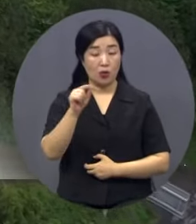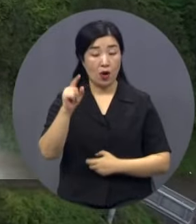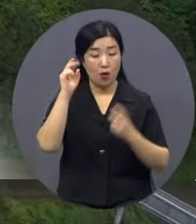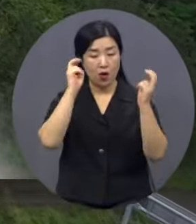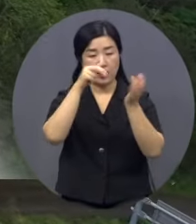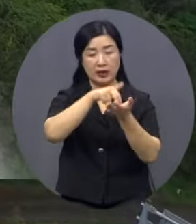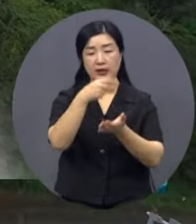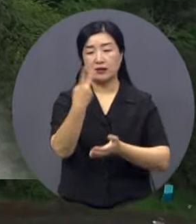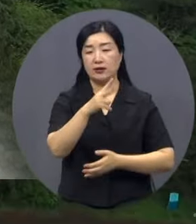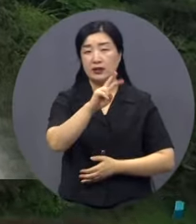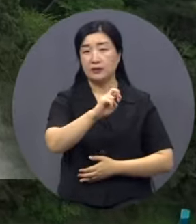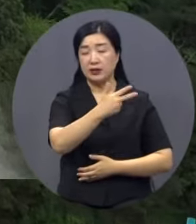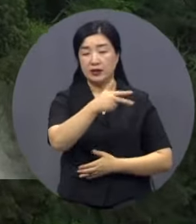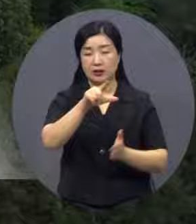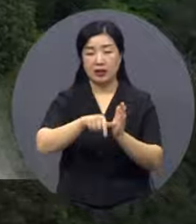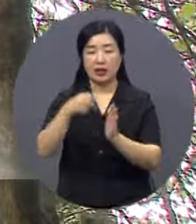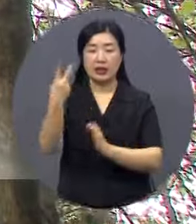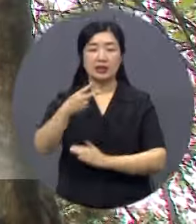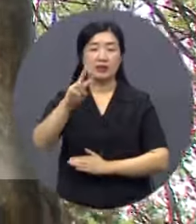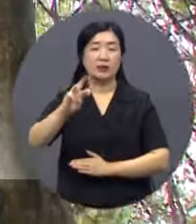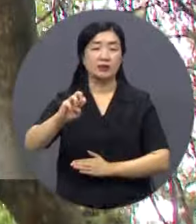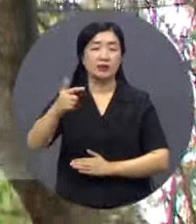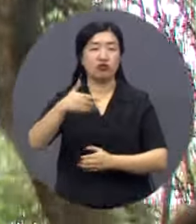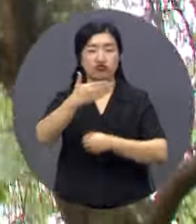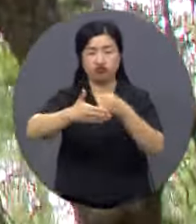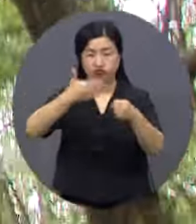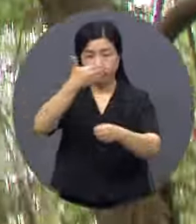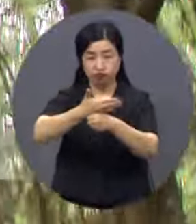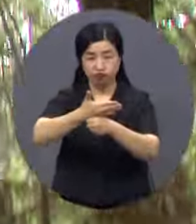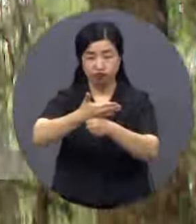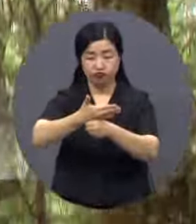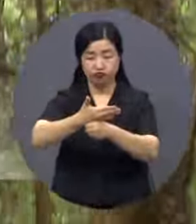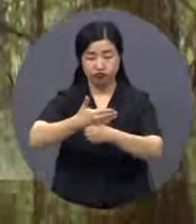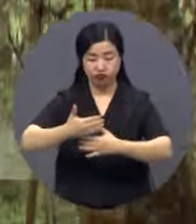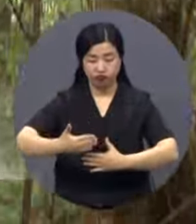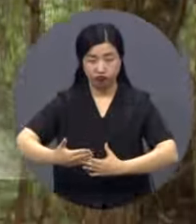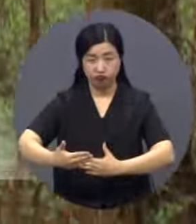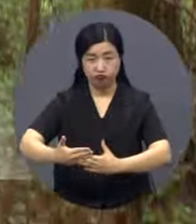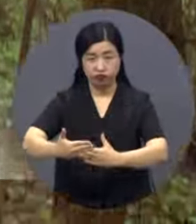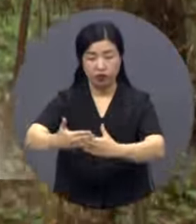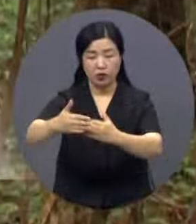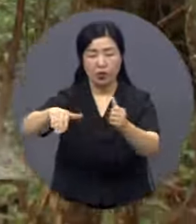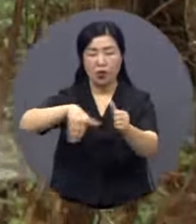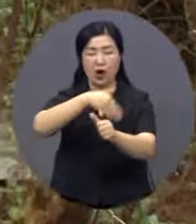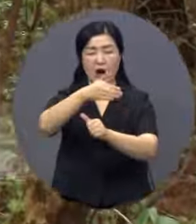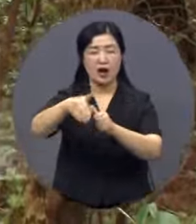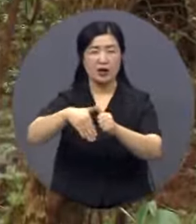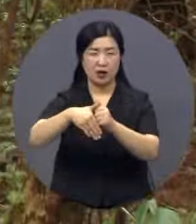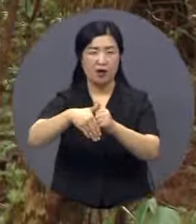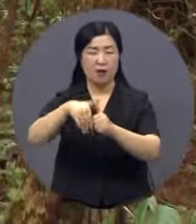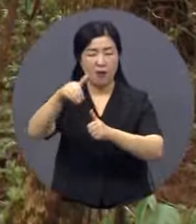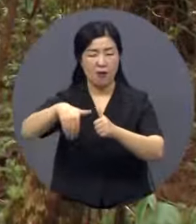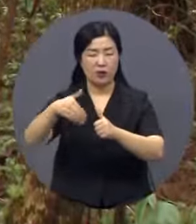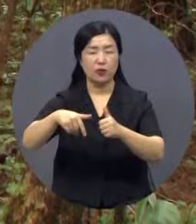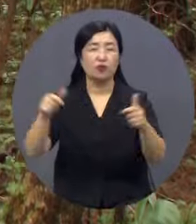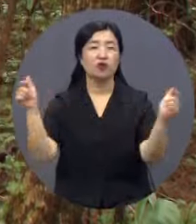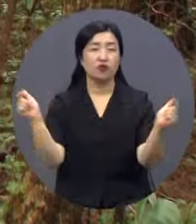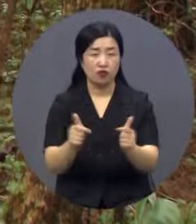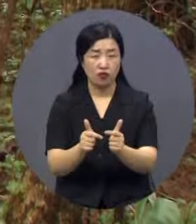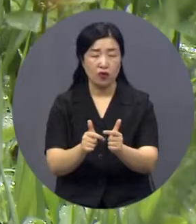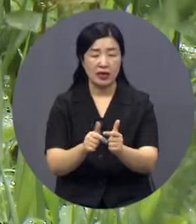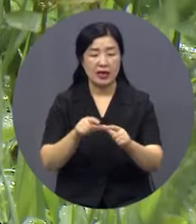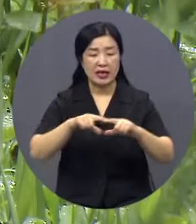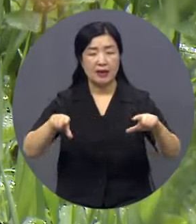2027년 2036년까지 9년 환경에 미치는 영향을 최소화 한다며 일괄 시공